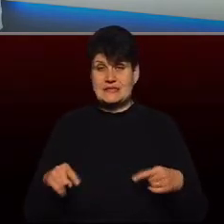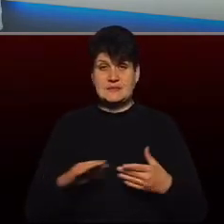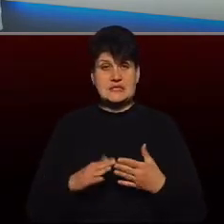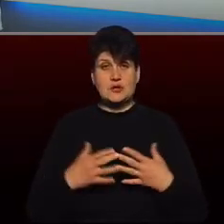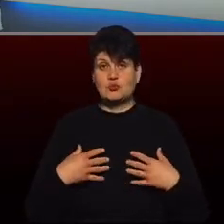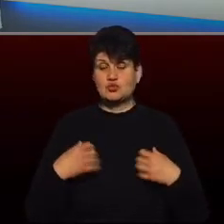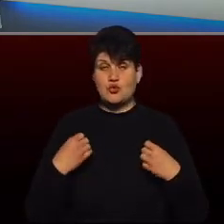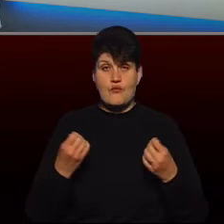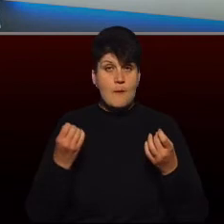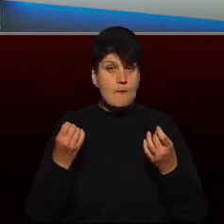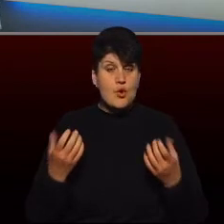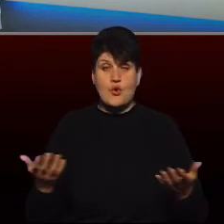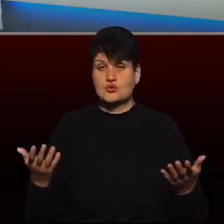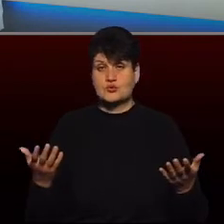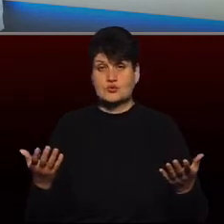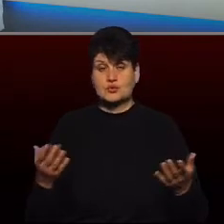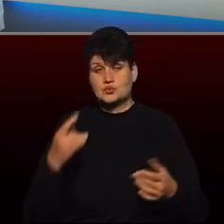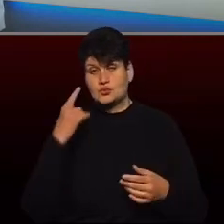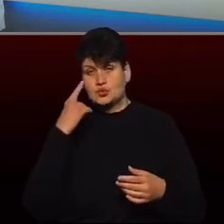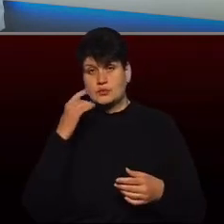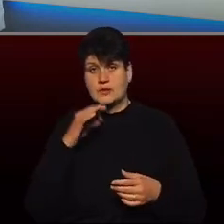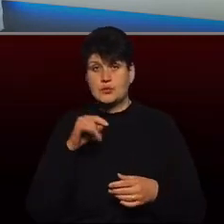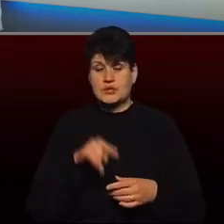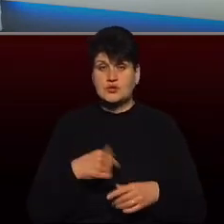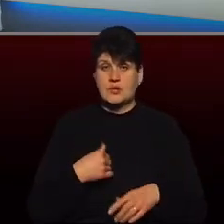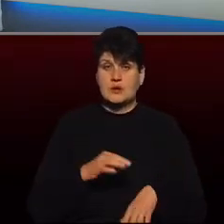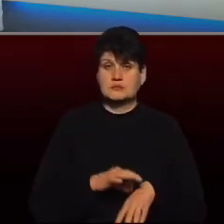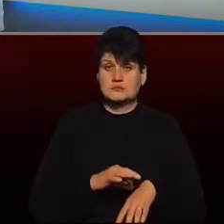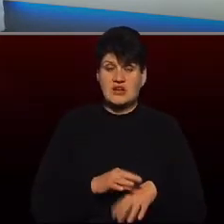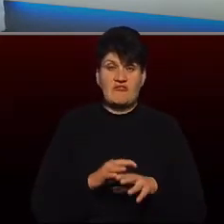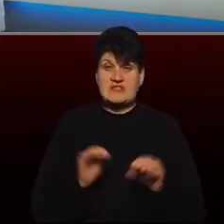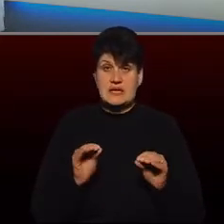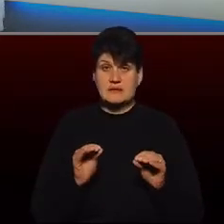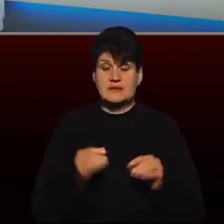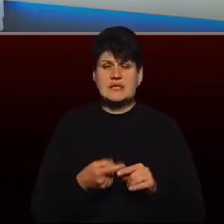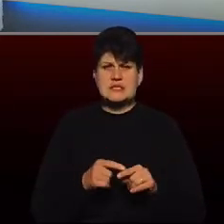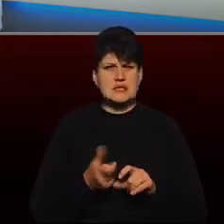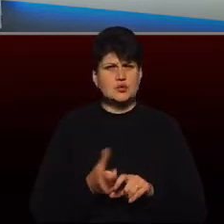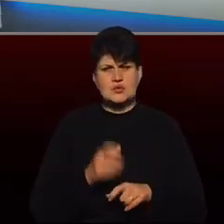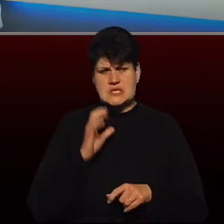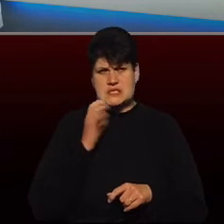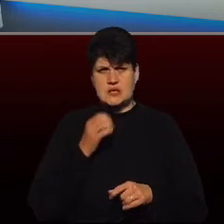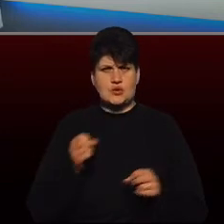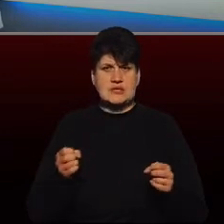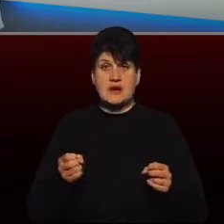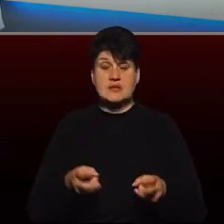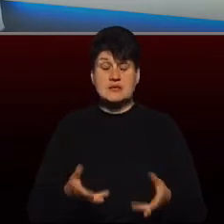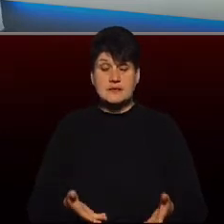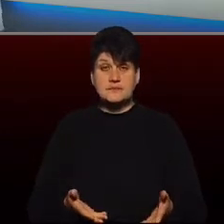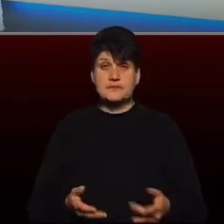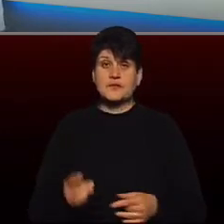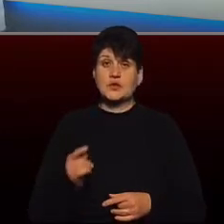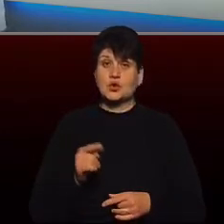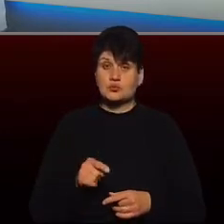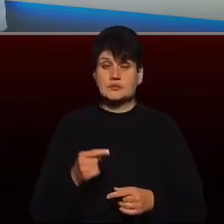просто думати про те, що я перехворію і все, ну це доволі серйозні ризики. Тому альтернативи,